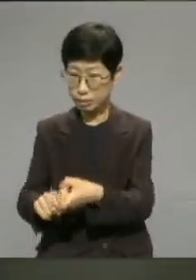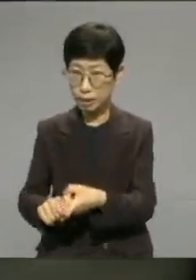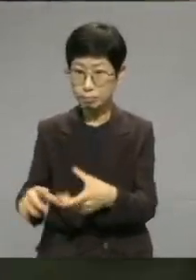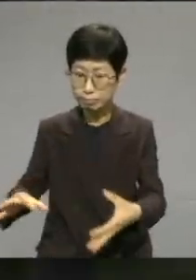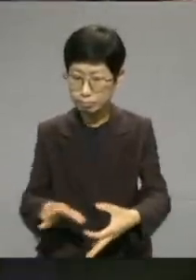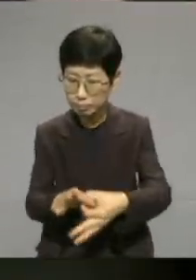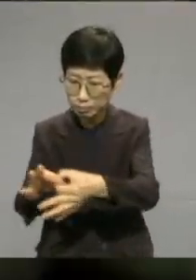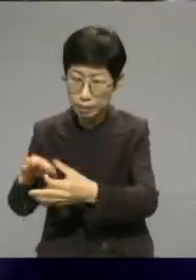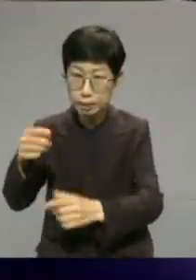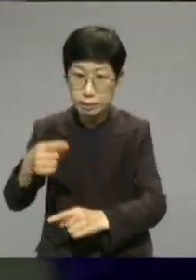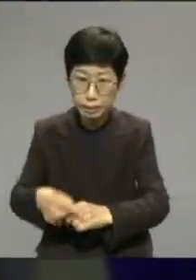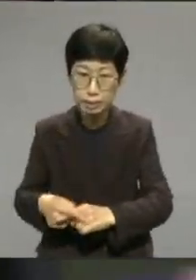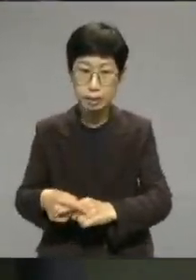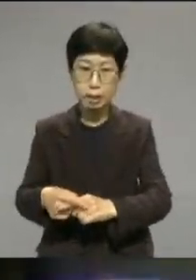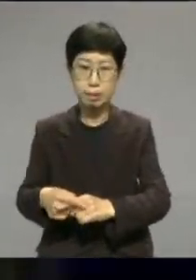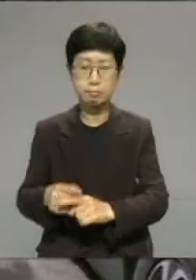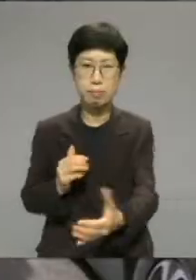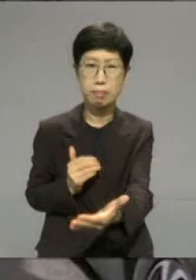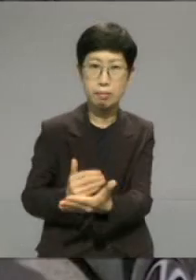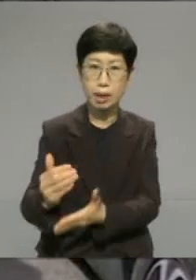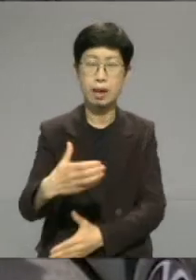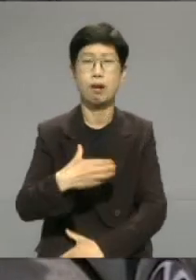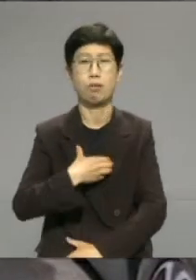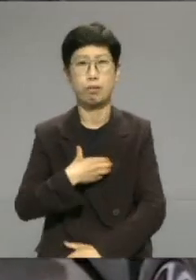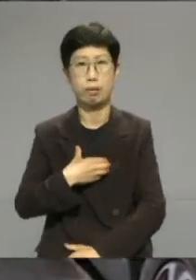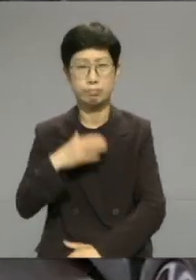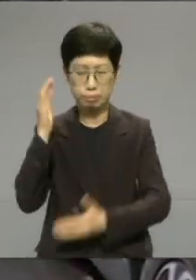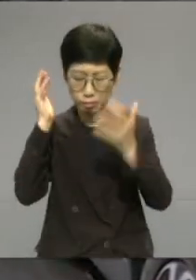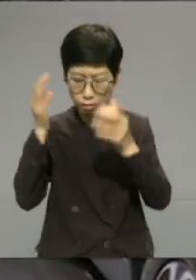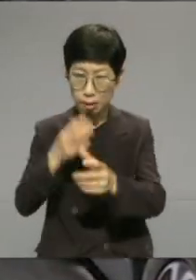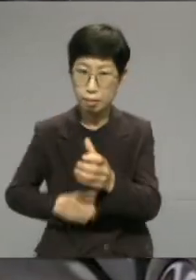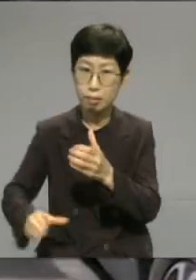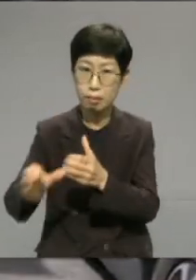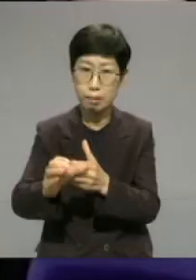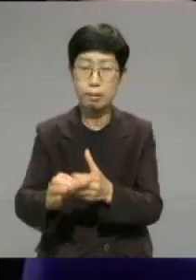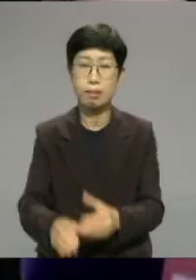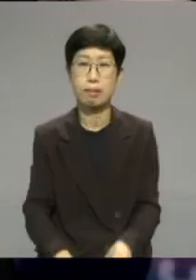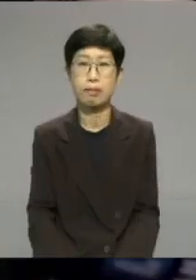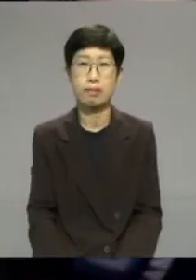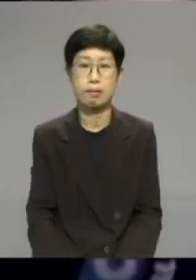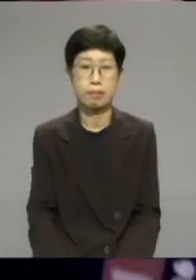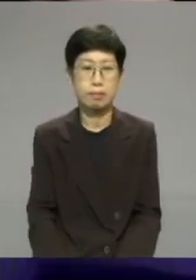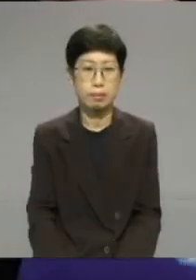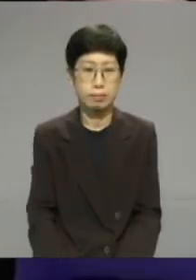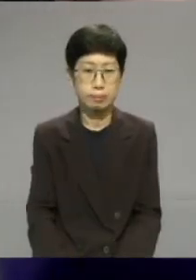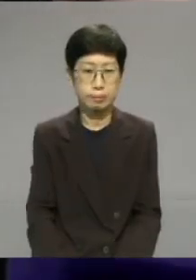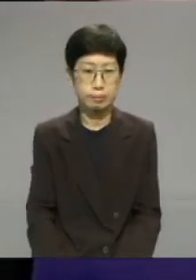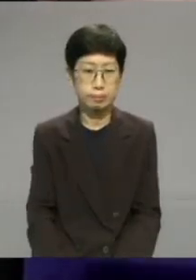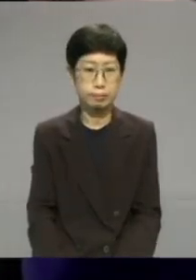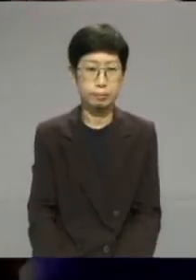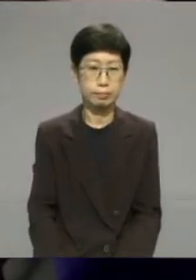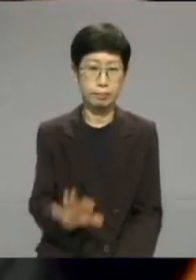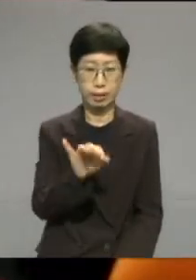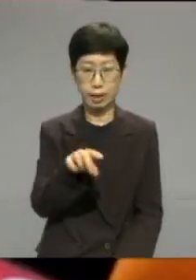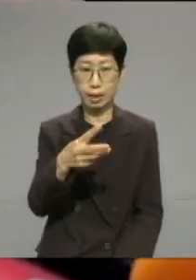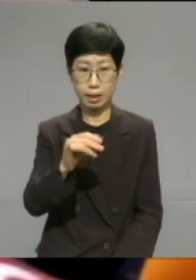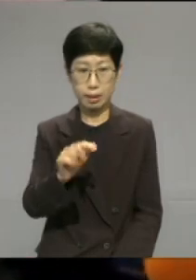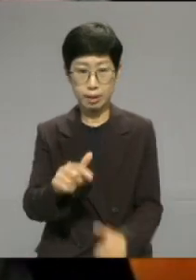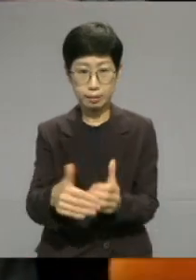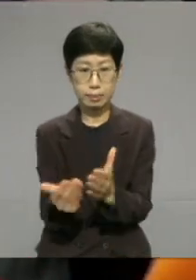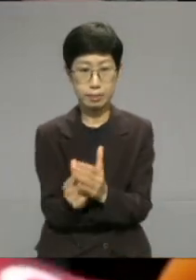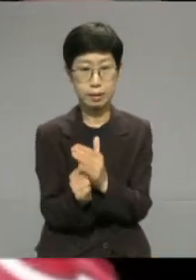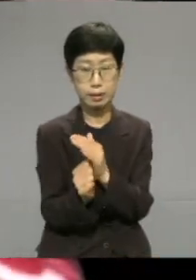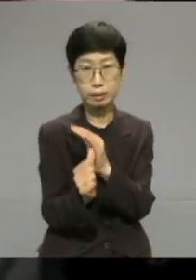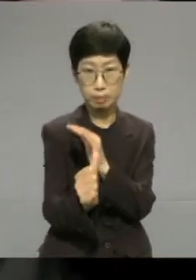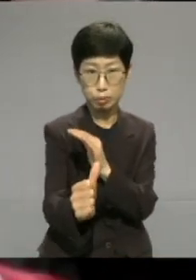시도하다 제명 위기에 놓이는 등 혼란스럽긴 마찬가지입니다. L'exclusion, pas seulement en tant que président, mais en